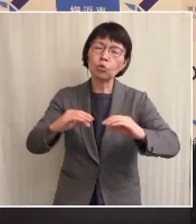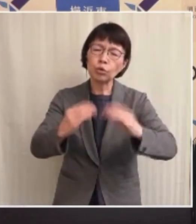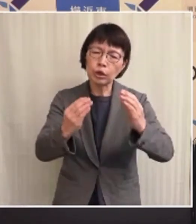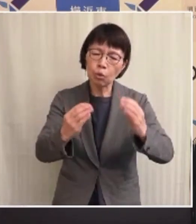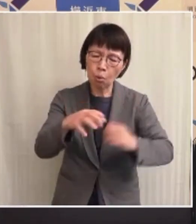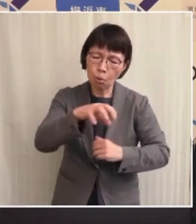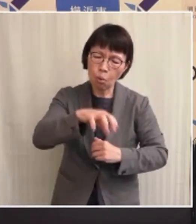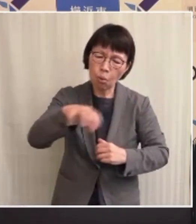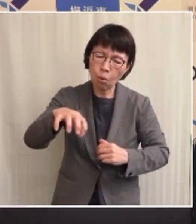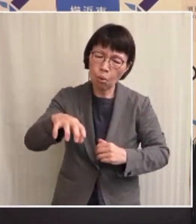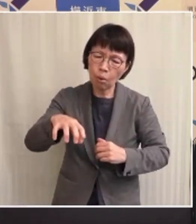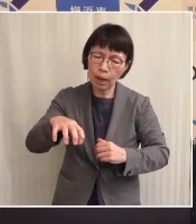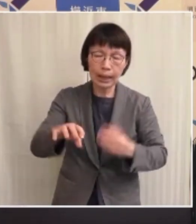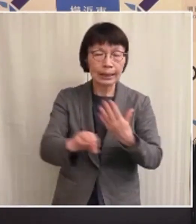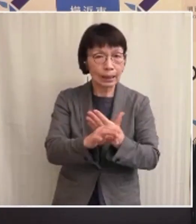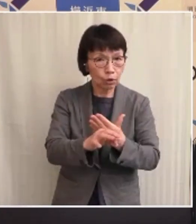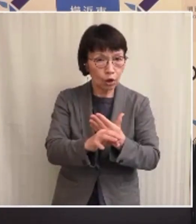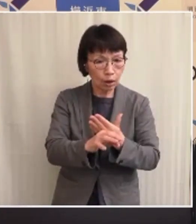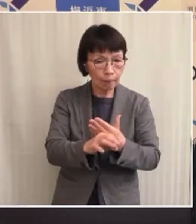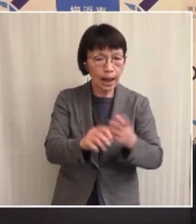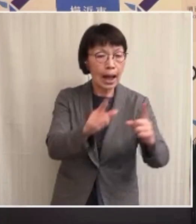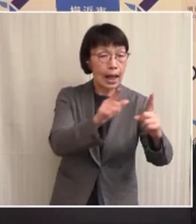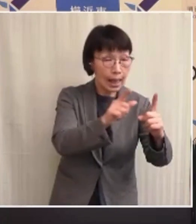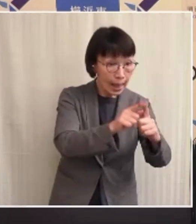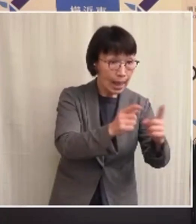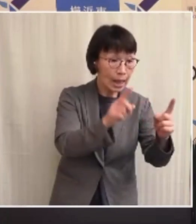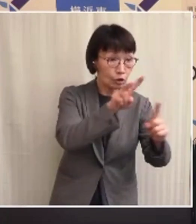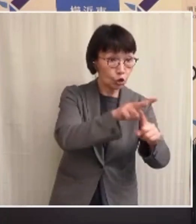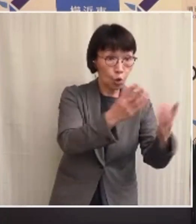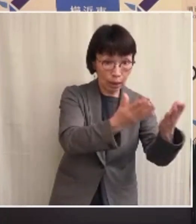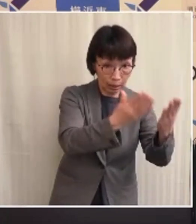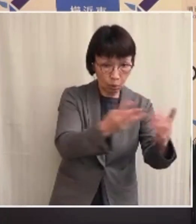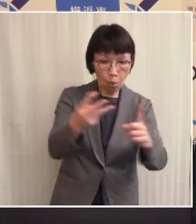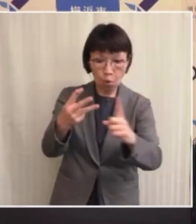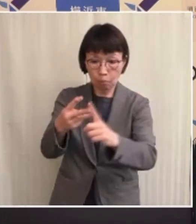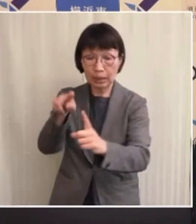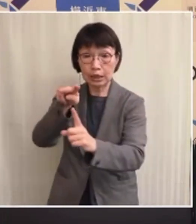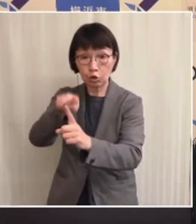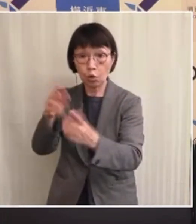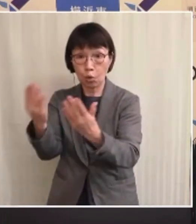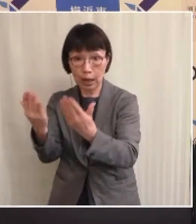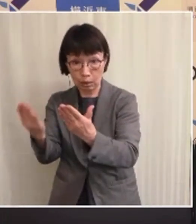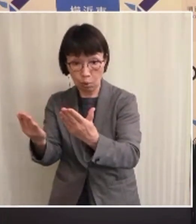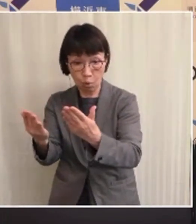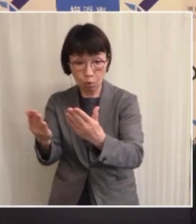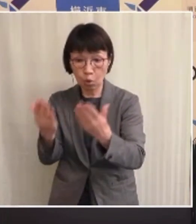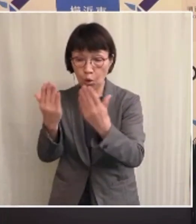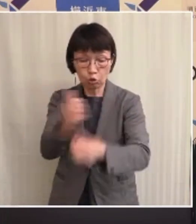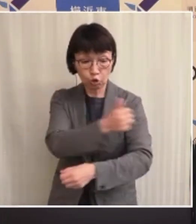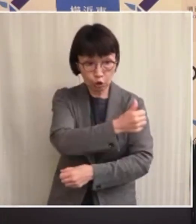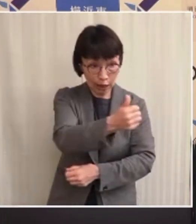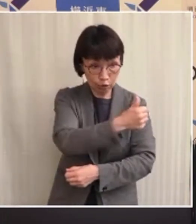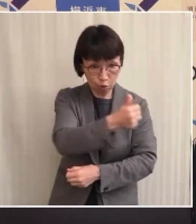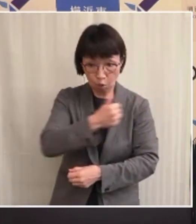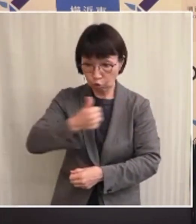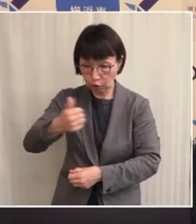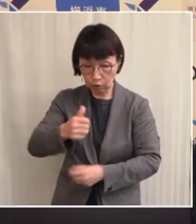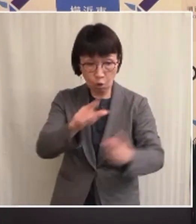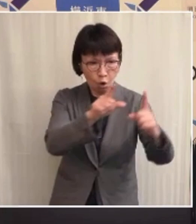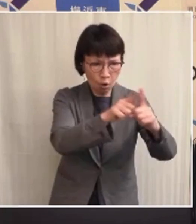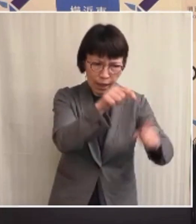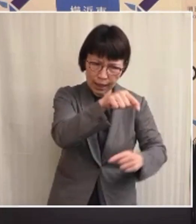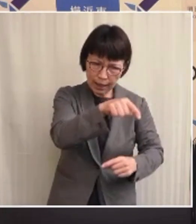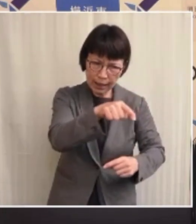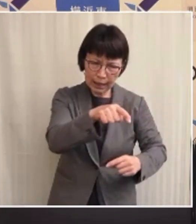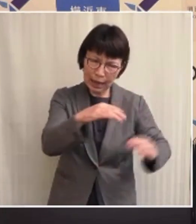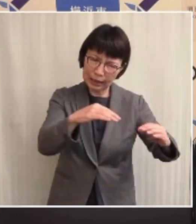じ、まあ、A っていう小学校の通学路と B っていう、小学校の通学路でやっぱりこう A の通学路の